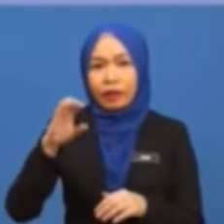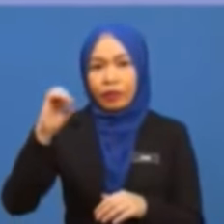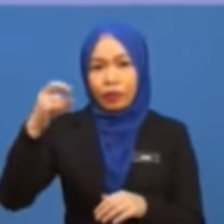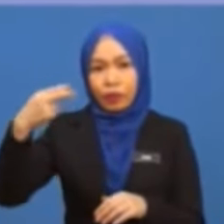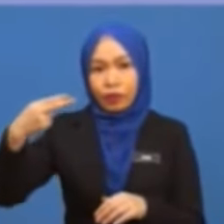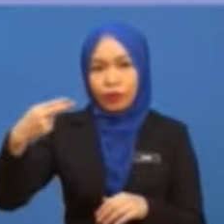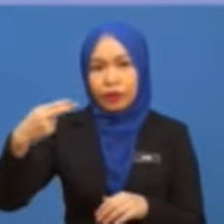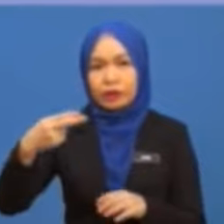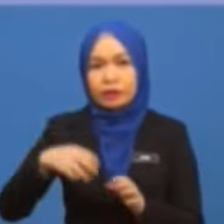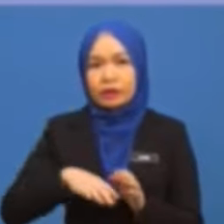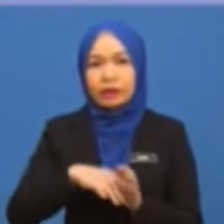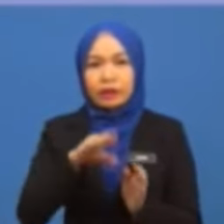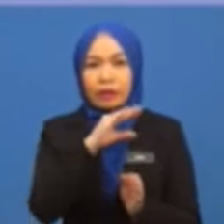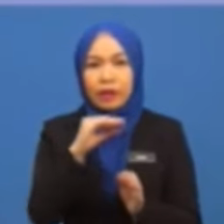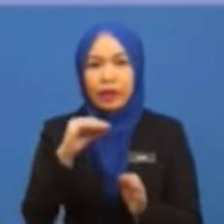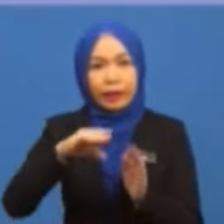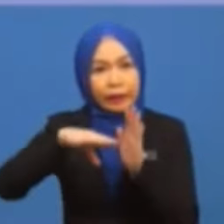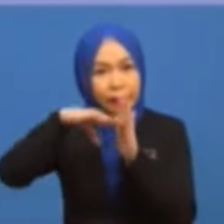nilai pH alkali.